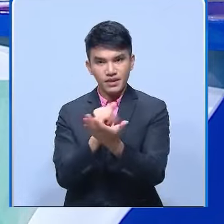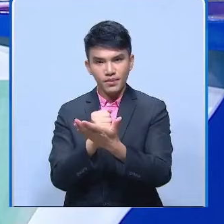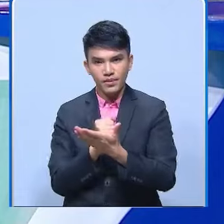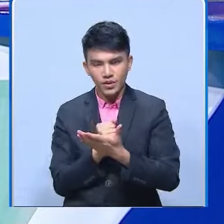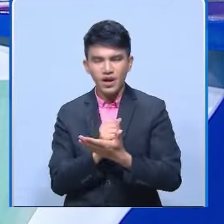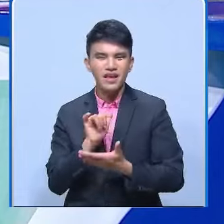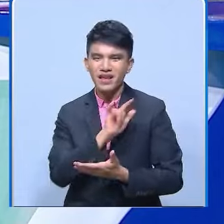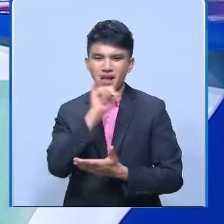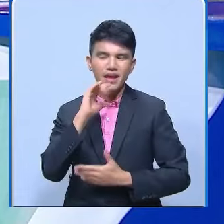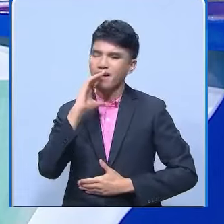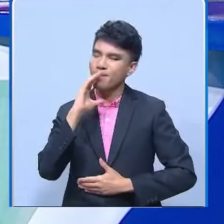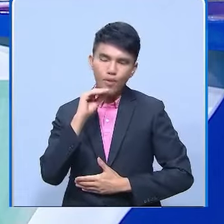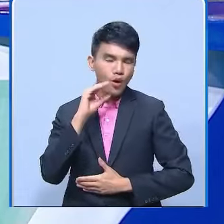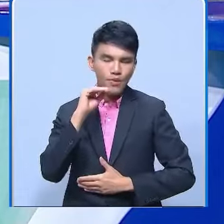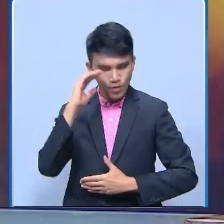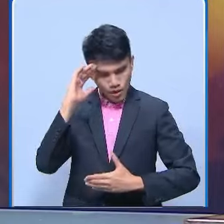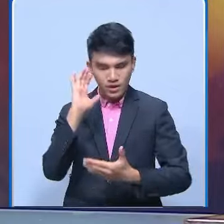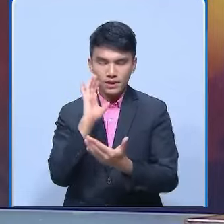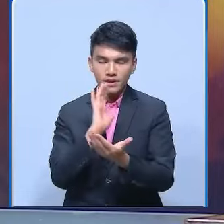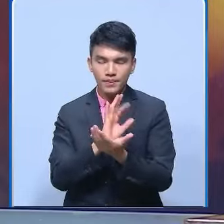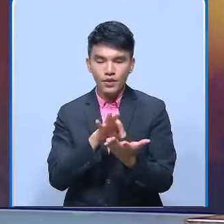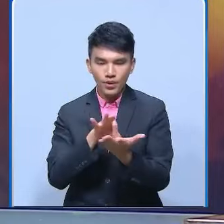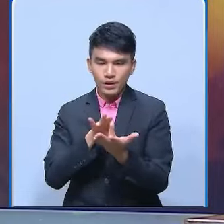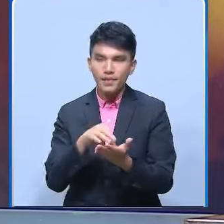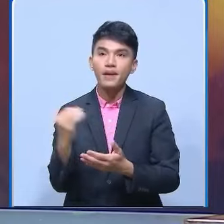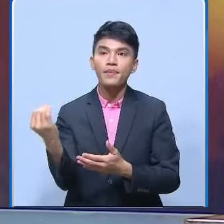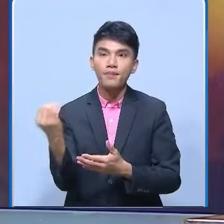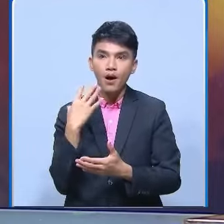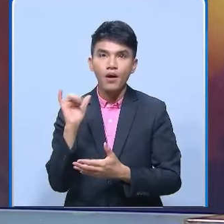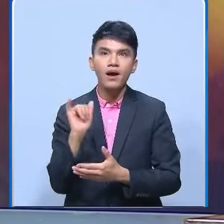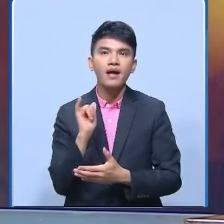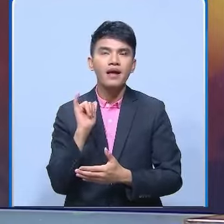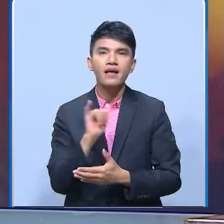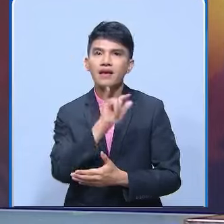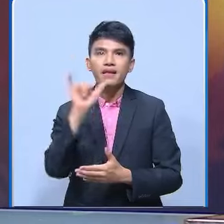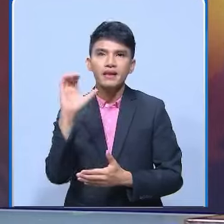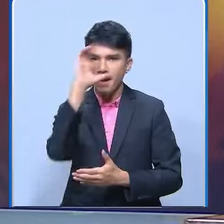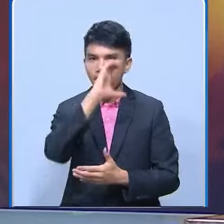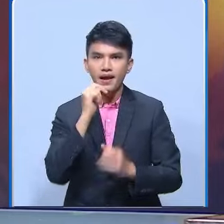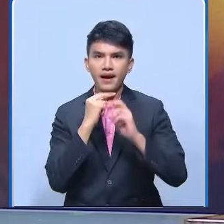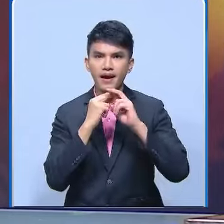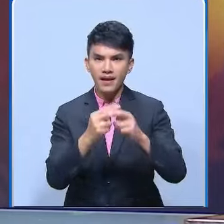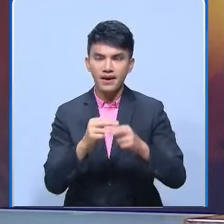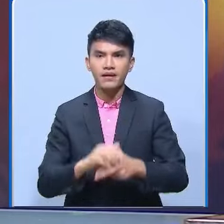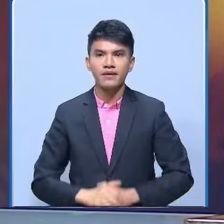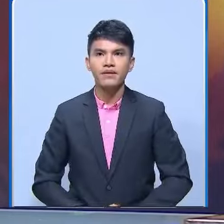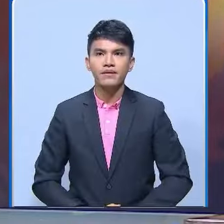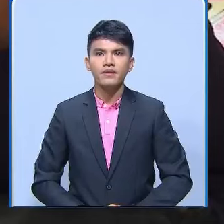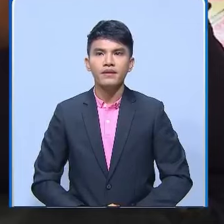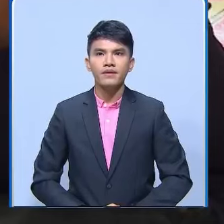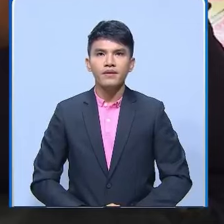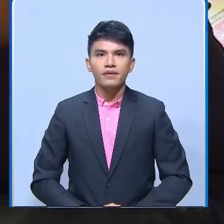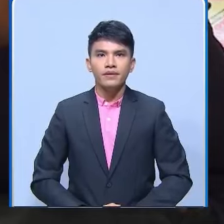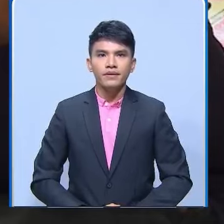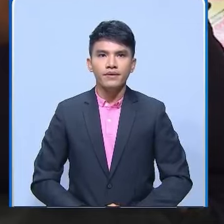บ่นมาเหมือนกันบอกตำรวจส่งเป็นพิกัดกลับมาให้ทางญาติไปตามหากันเองนะครับ